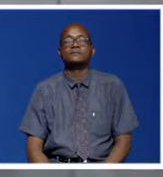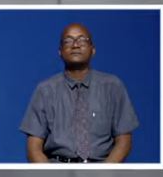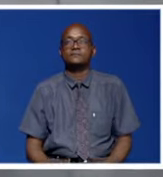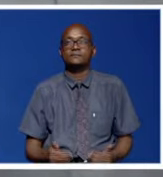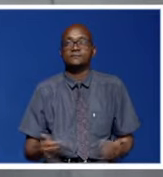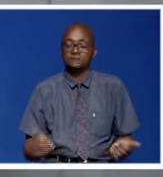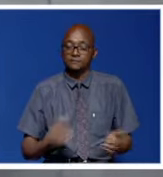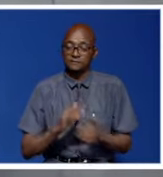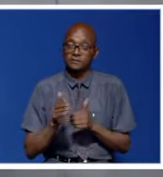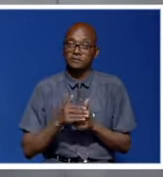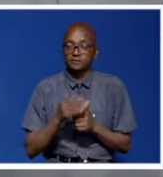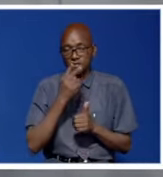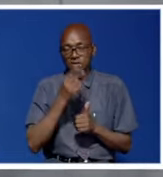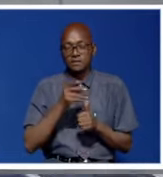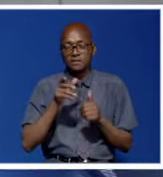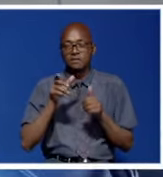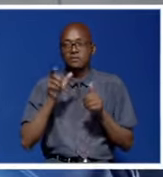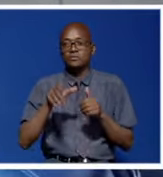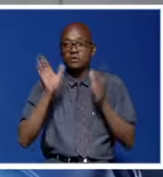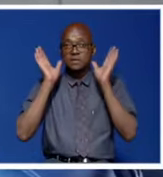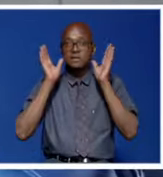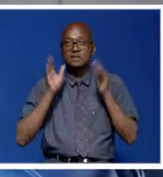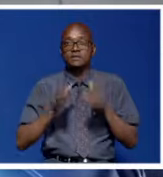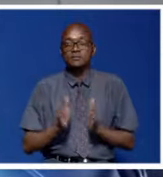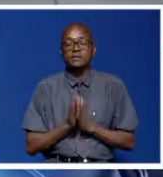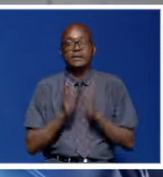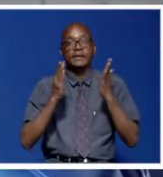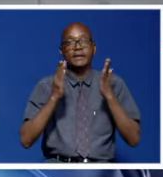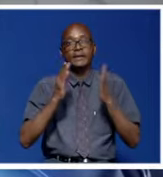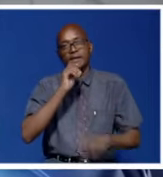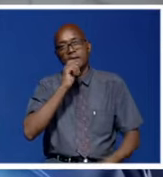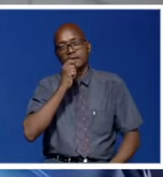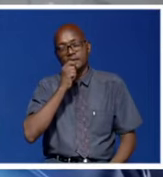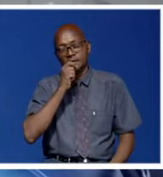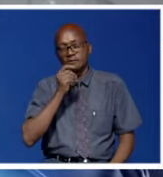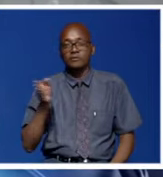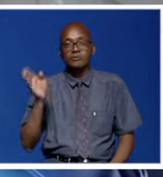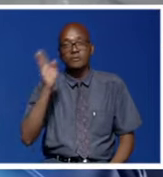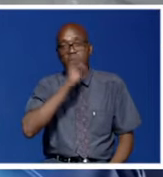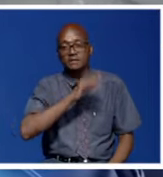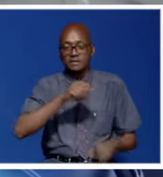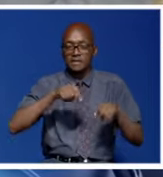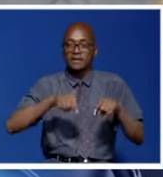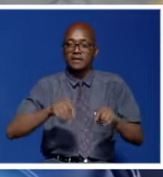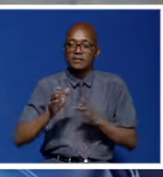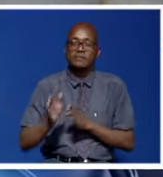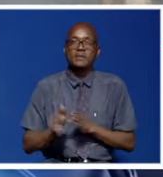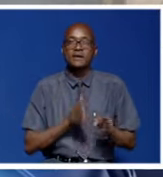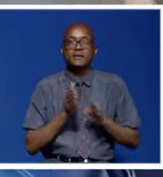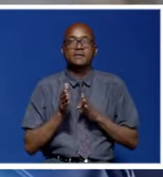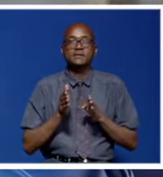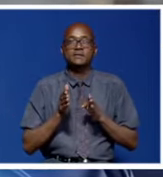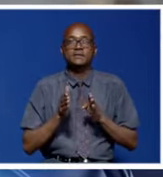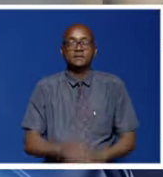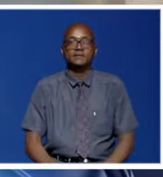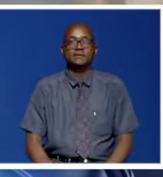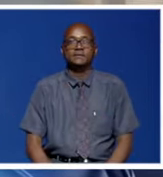Tukirejea, tutaangazia Waislam kusherehekea Eid kesho baada ya kukamilisha maandalizi leo.